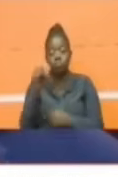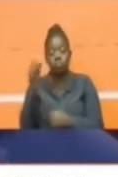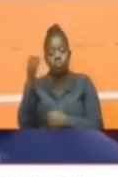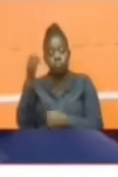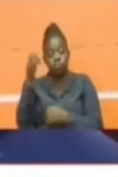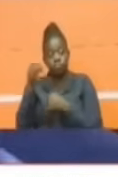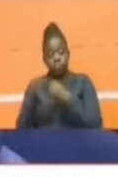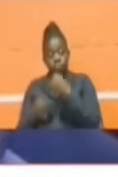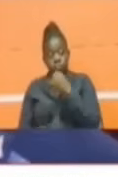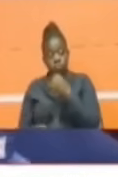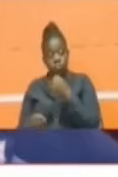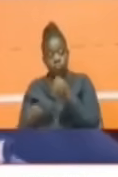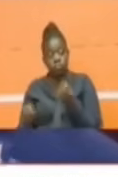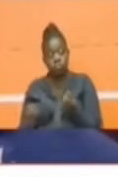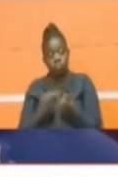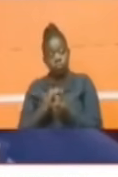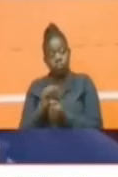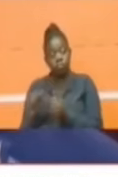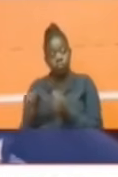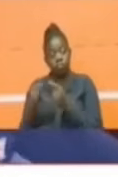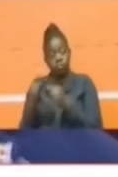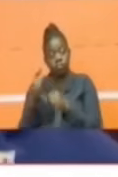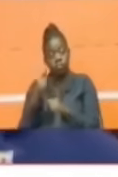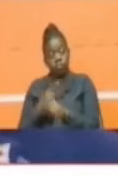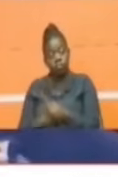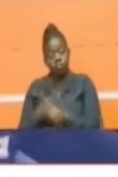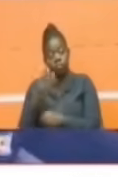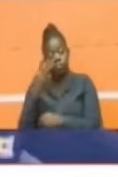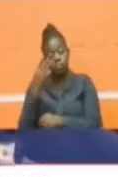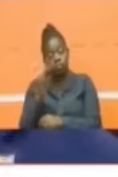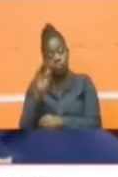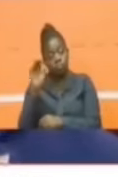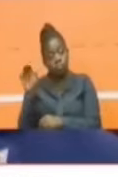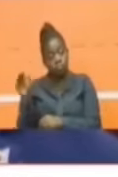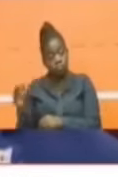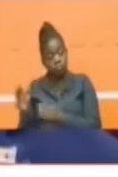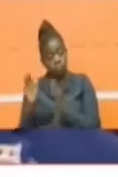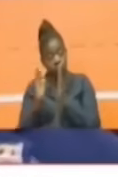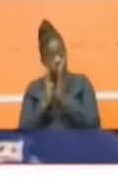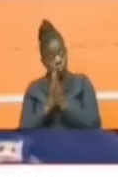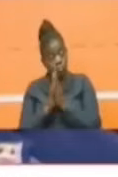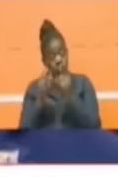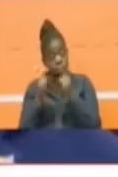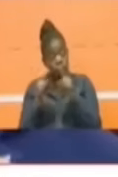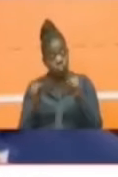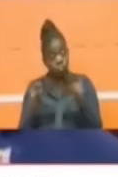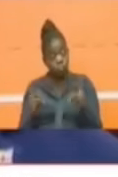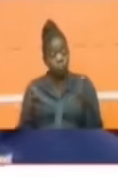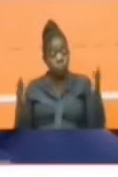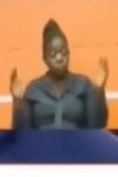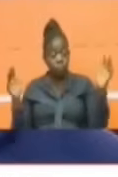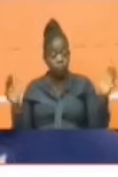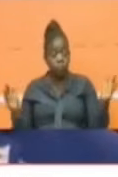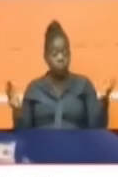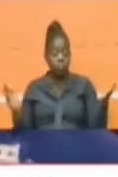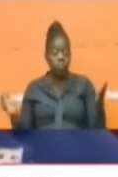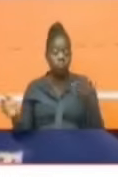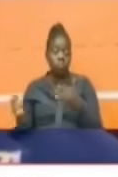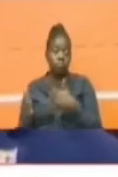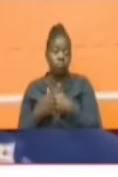olwomukaaga n'olwokutaano tutandika essaawa kumi ezakawungeezi kati ate ku sande tugenda kubeera n'ekijjulo ekinene nnyo nga